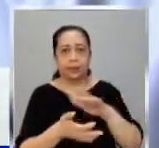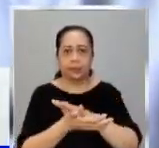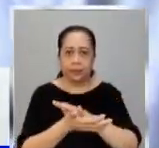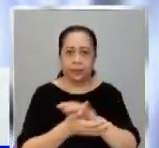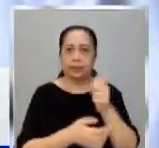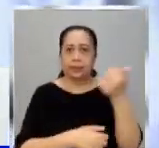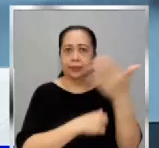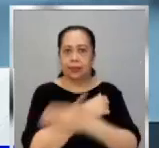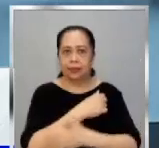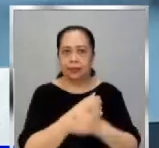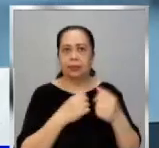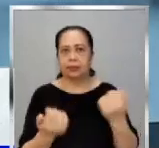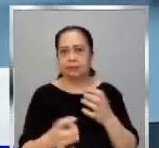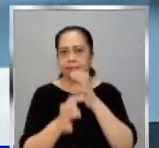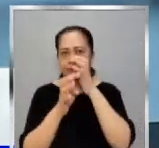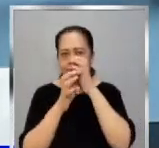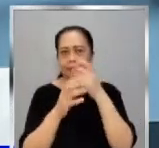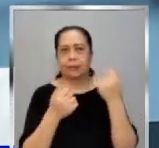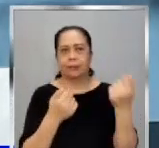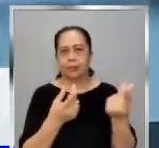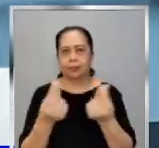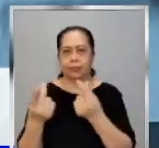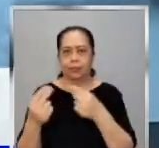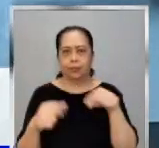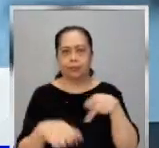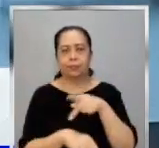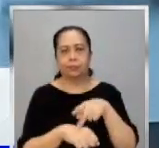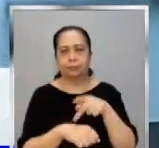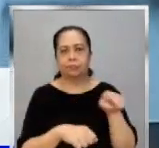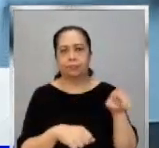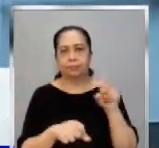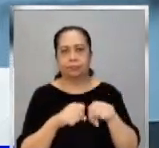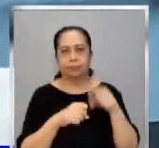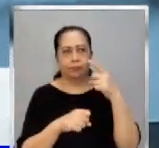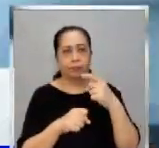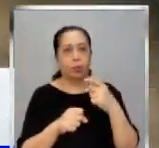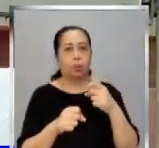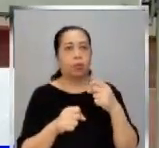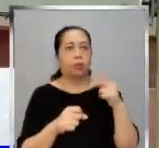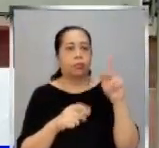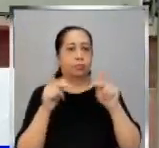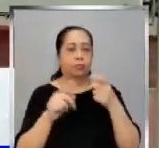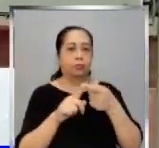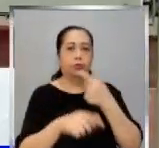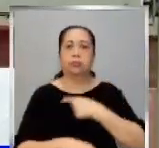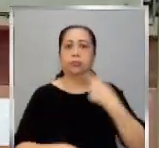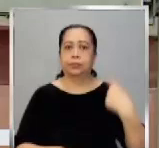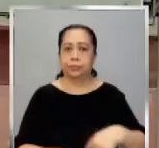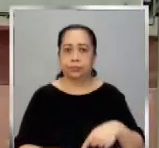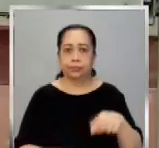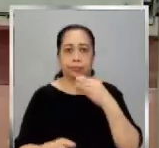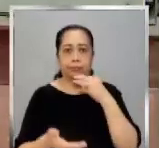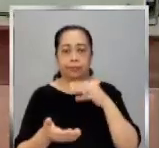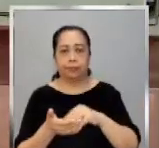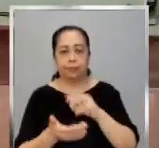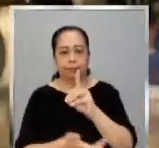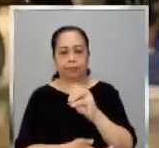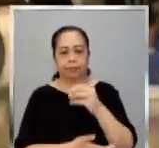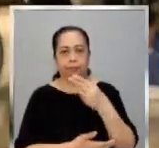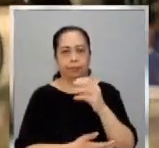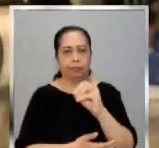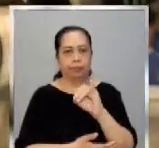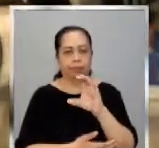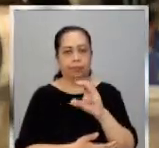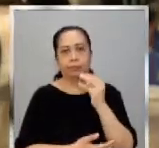may border control measures na rin ipatutupad ang Pilipinas para sa mga manggagaling sa China. Sa memorandum ni DOHOIC Maria